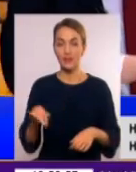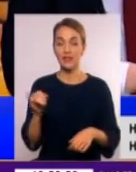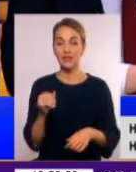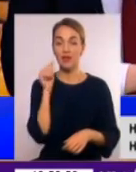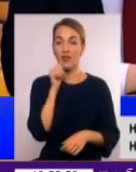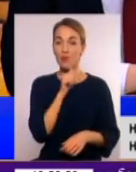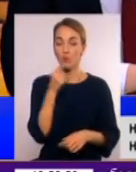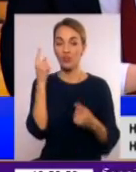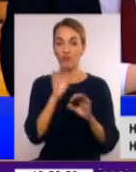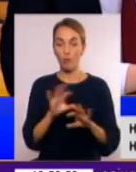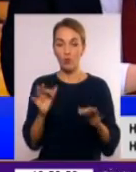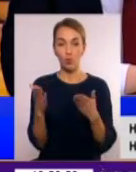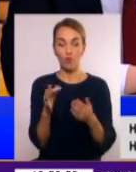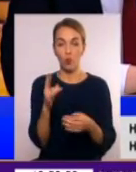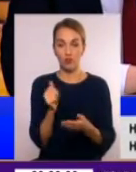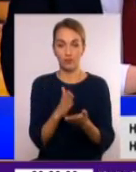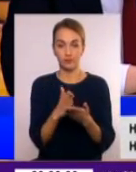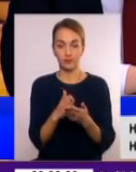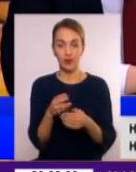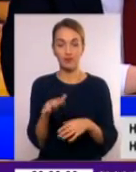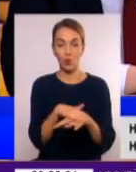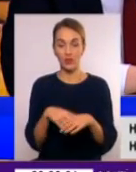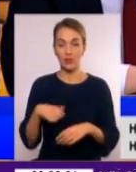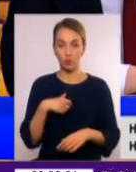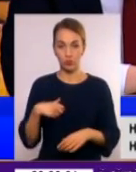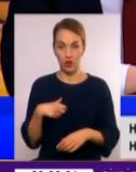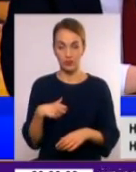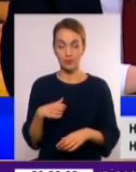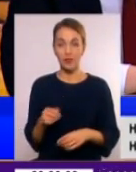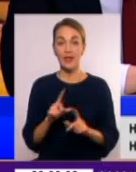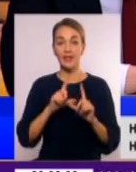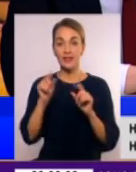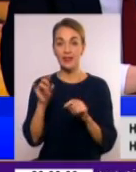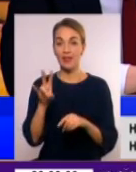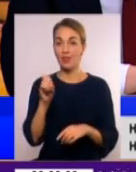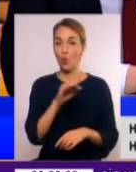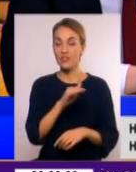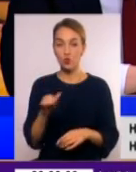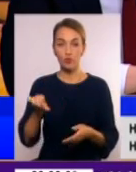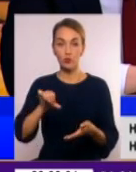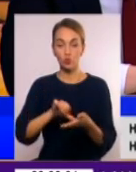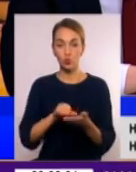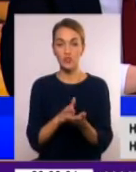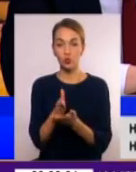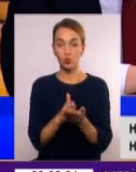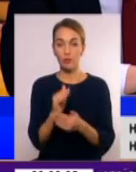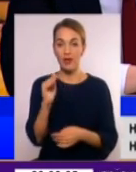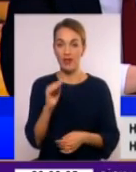яку вона отримує як народний депутат, і має допуск до таємниці, їде і неофіційно в присутності служб